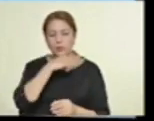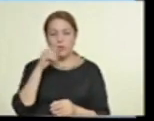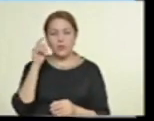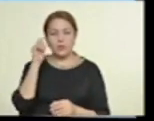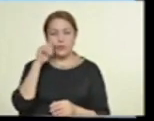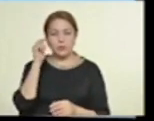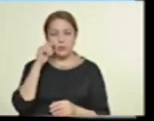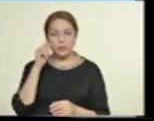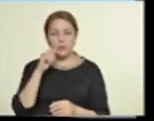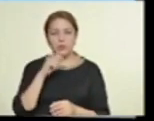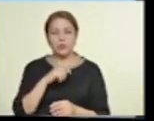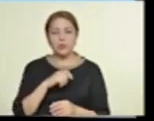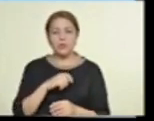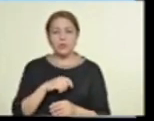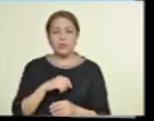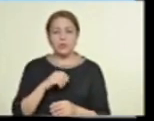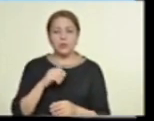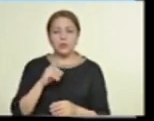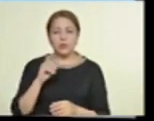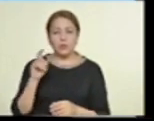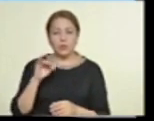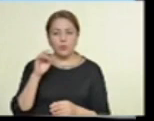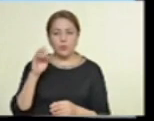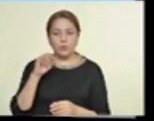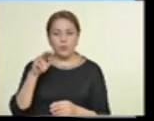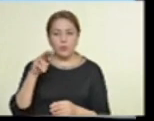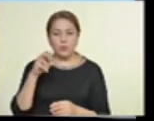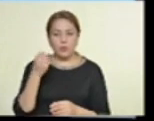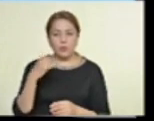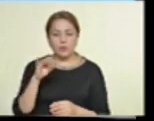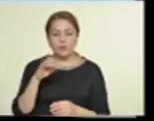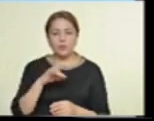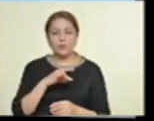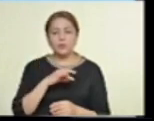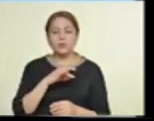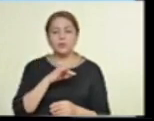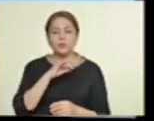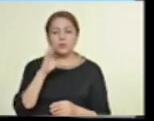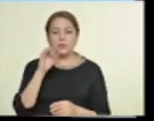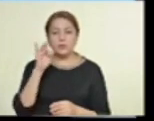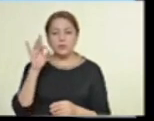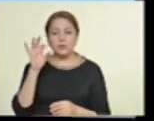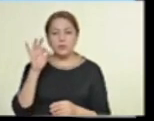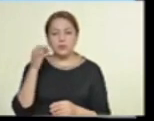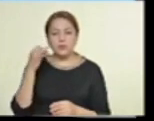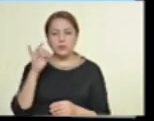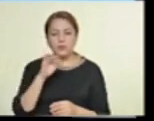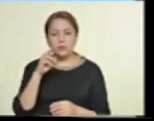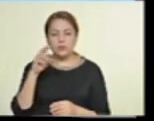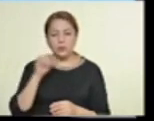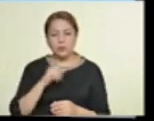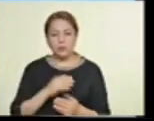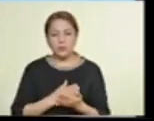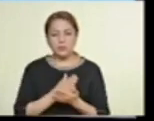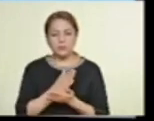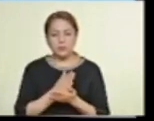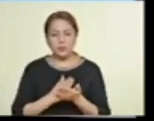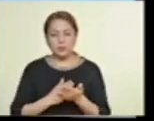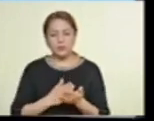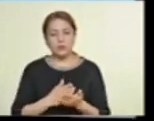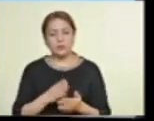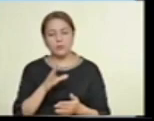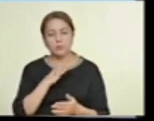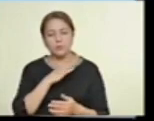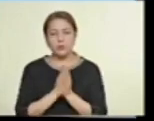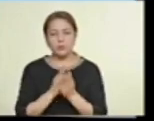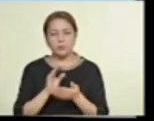xizmat o'tkazdi va Yevropaliklardan birinchi bo'lib bu sirli ulkani o'z kitobida muhrladi